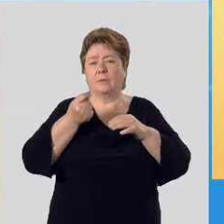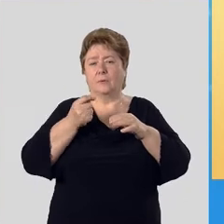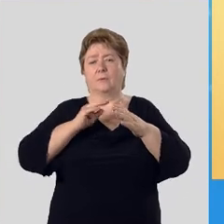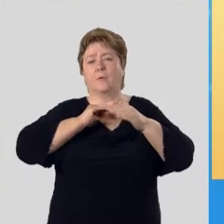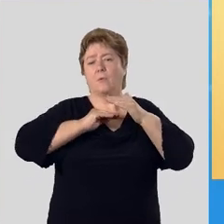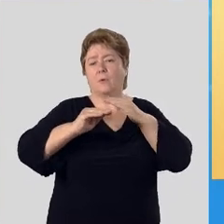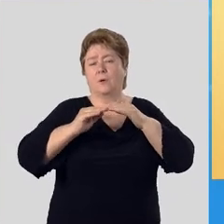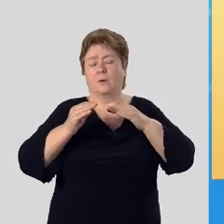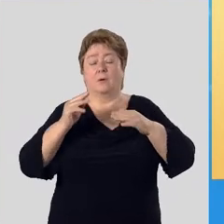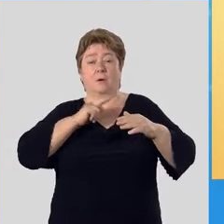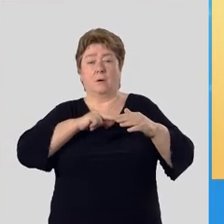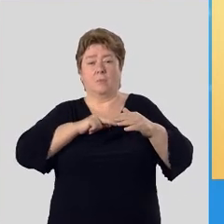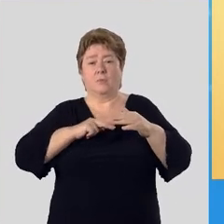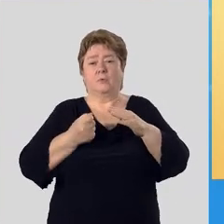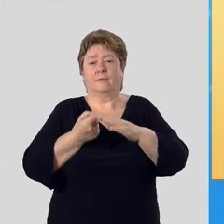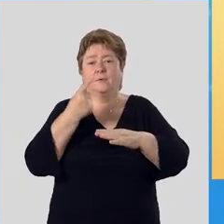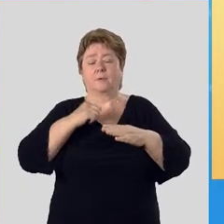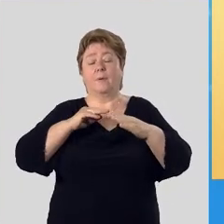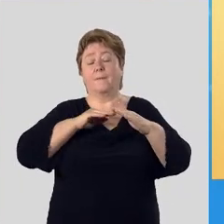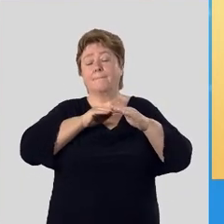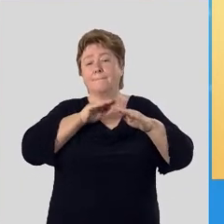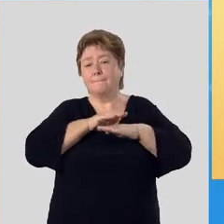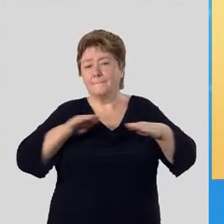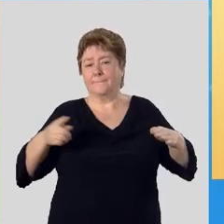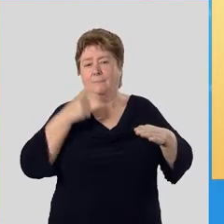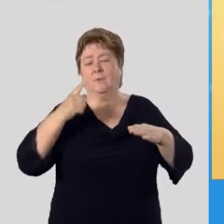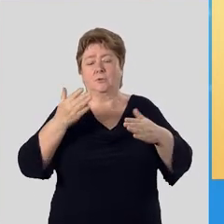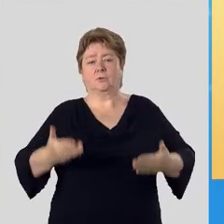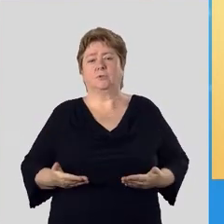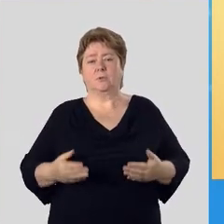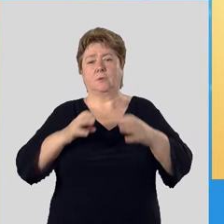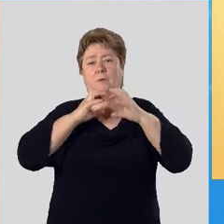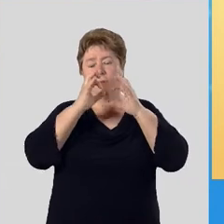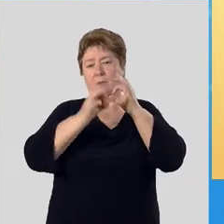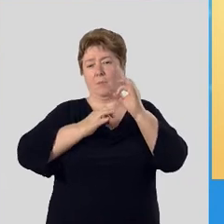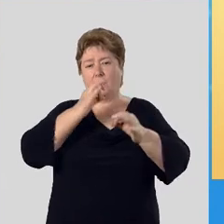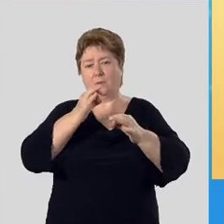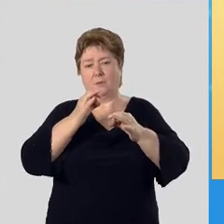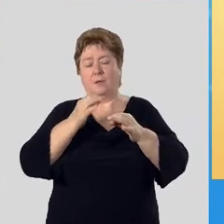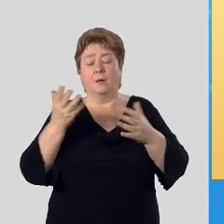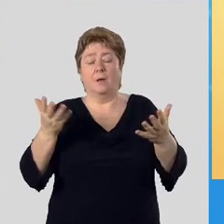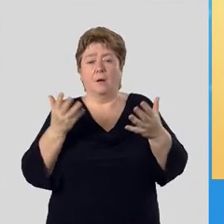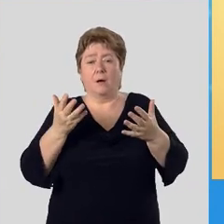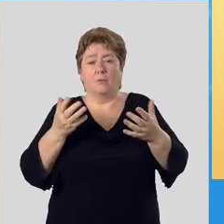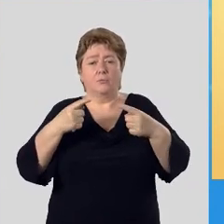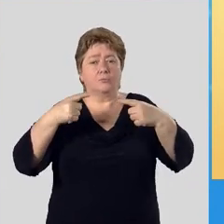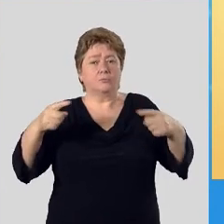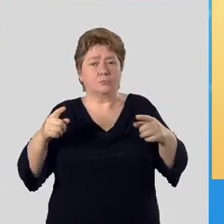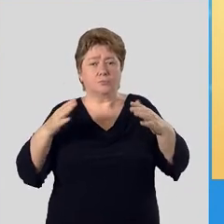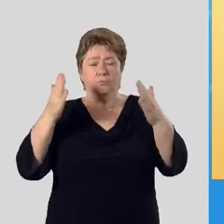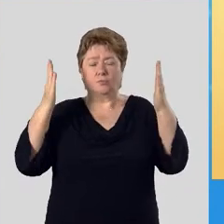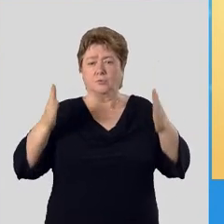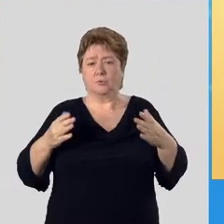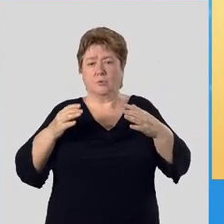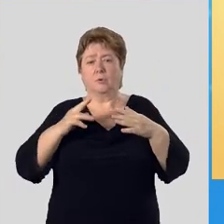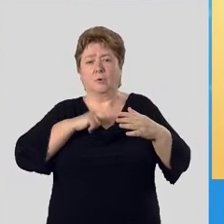Атомно-молекулярный уровень организации является первоосновой жизни на нашей планете. Какую бы сторону